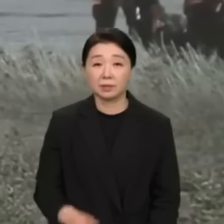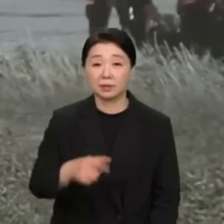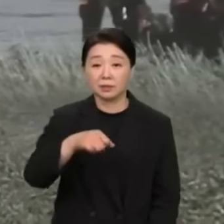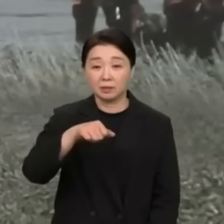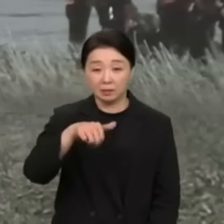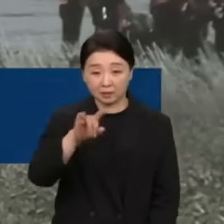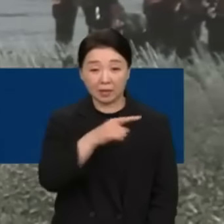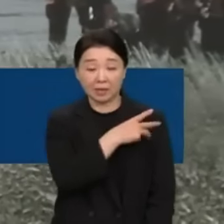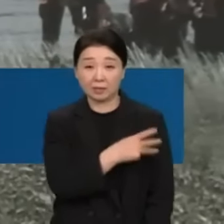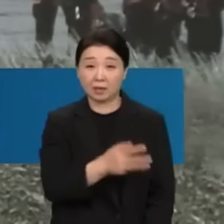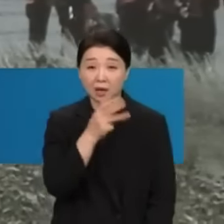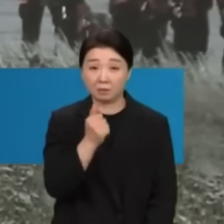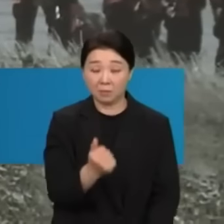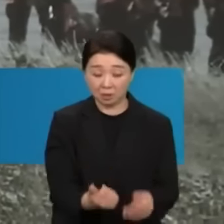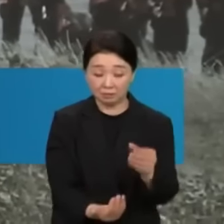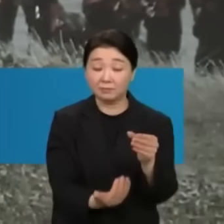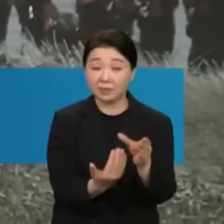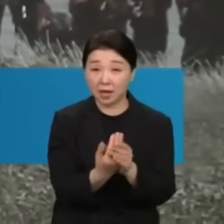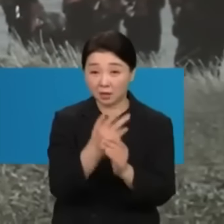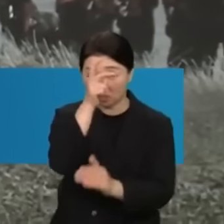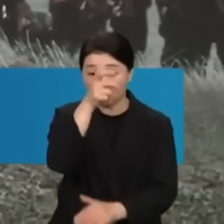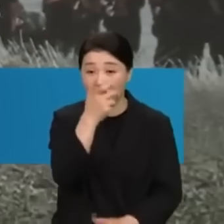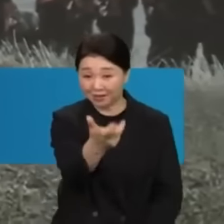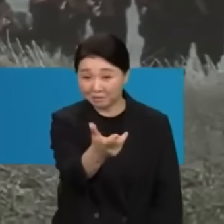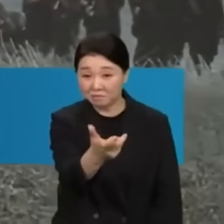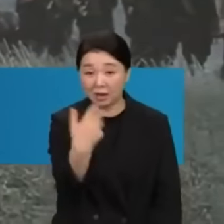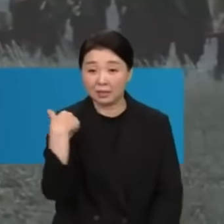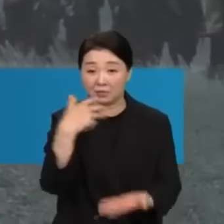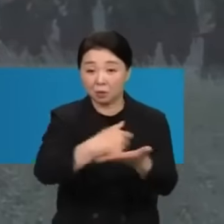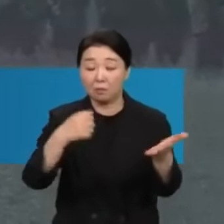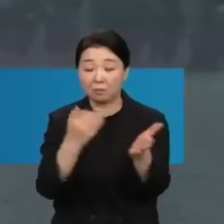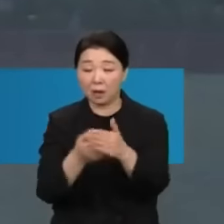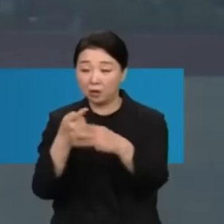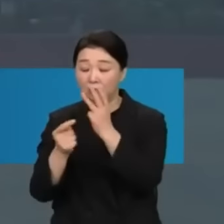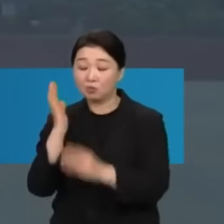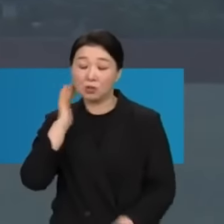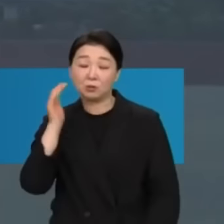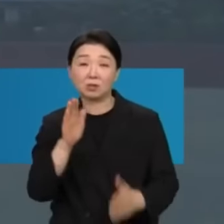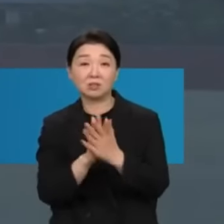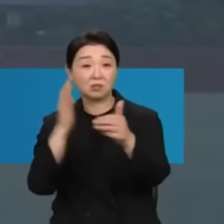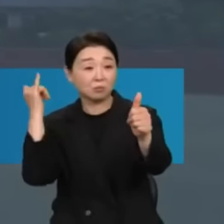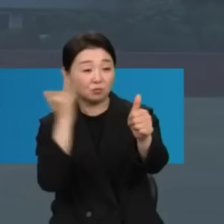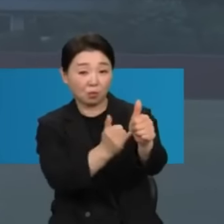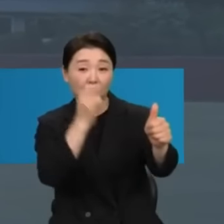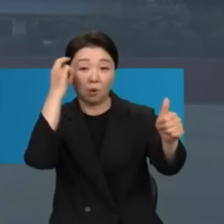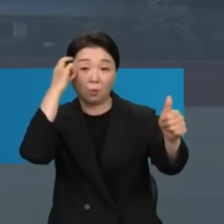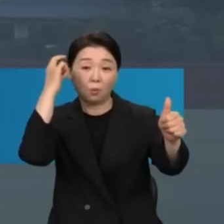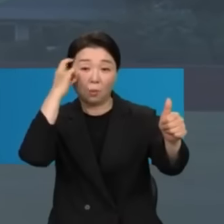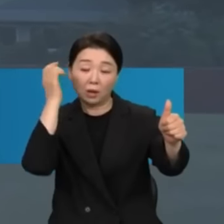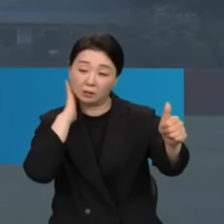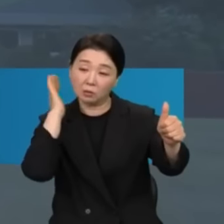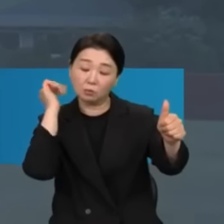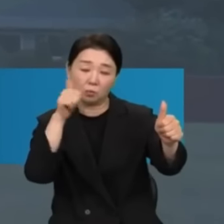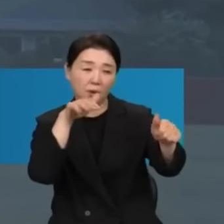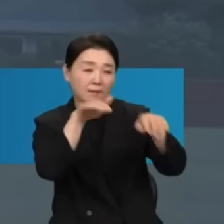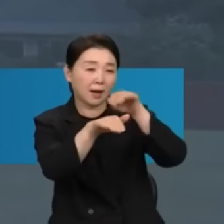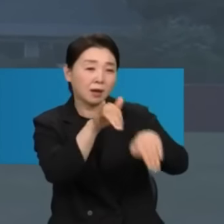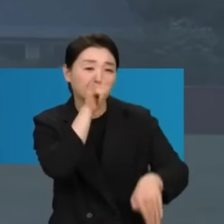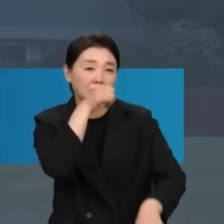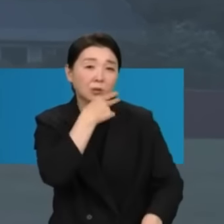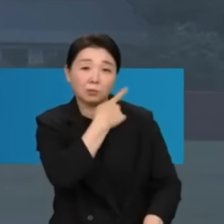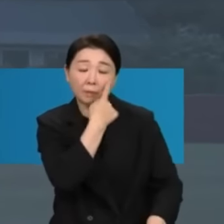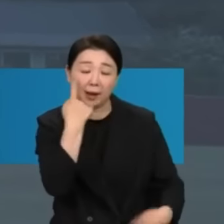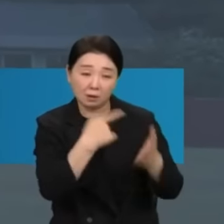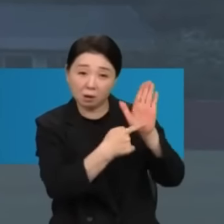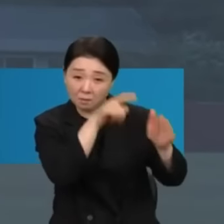최상병 사건을 경찰로부터 회수해온 날, 윤석열 대통령이 왜 직접 전화를 걸어왔는지, 대통령이 관여한 건 아닌지 밝히는